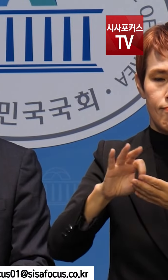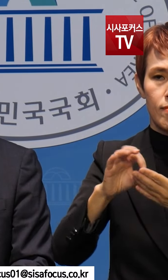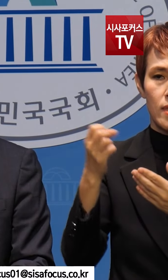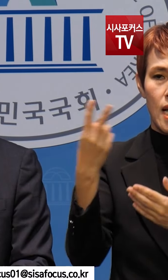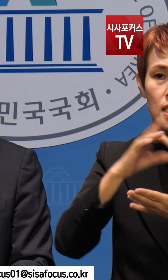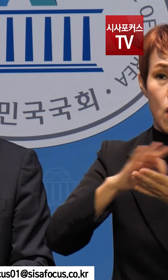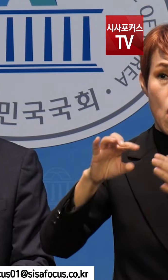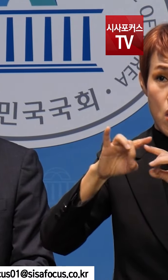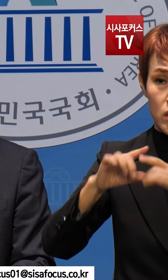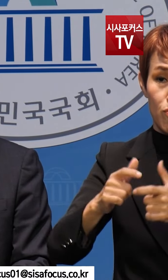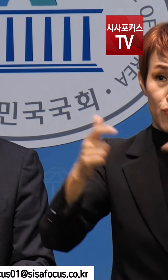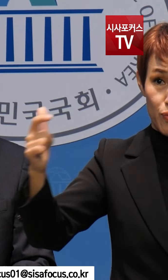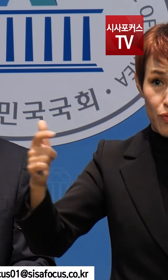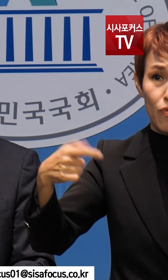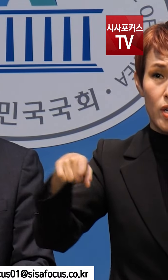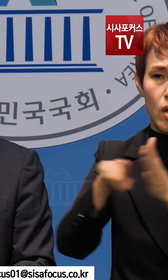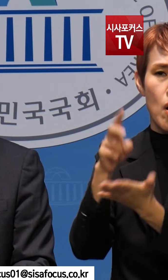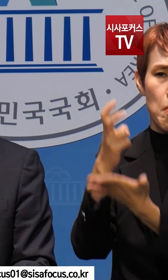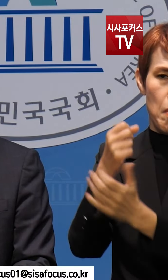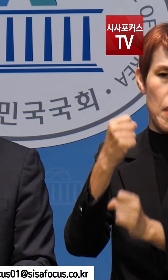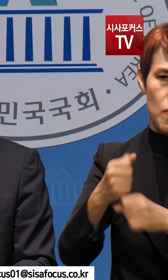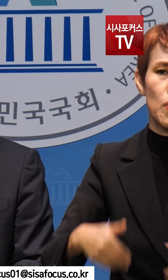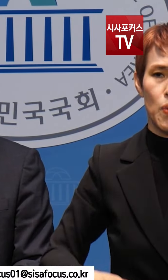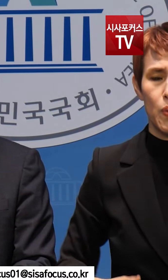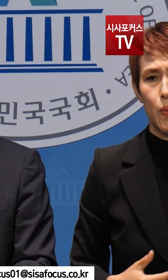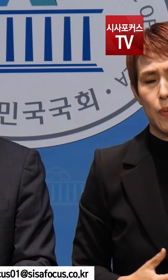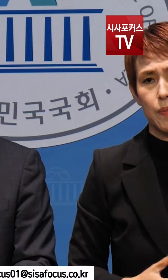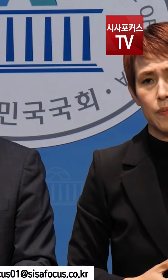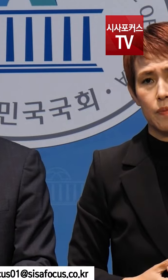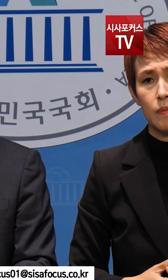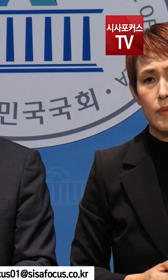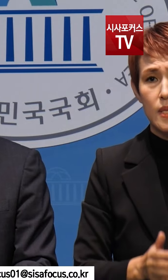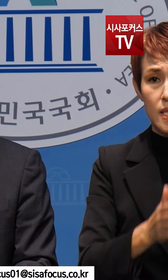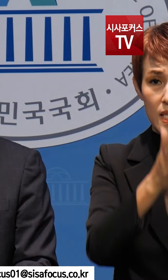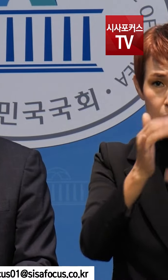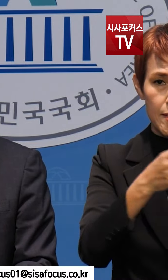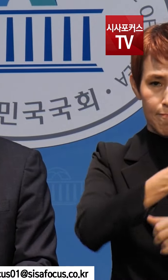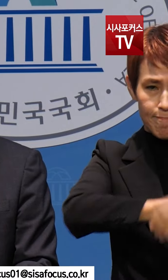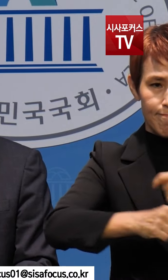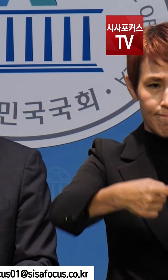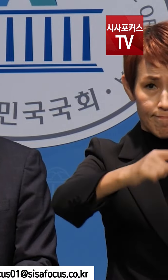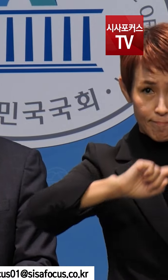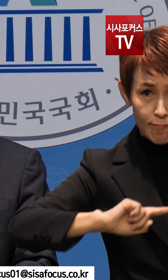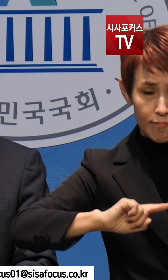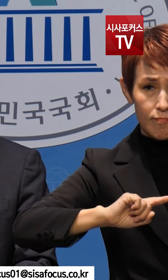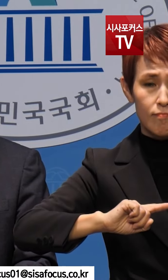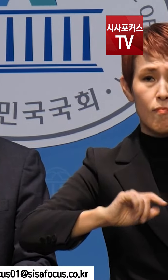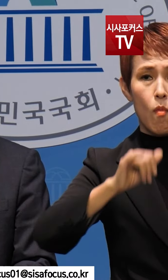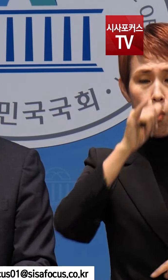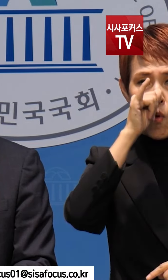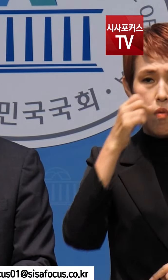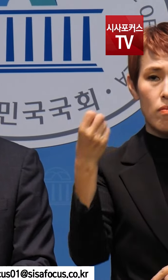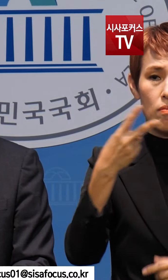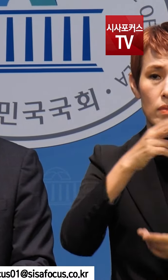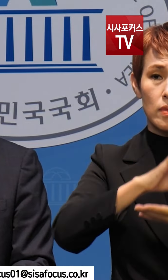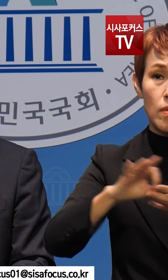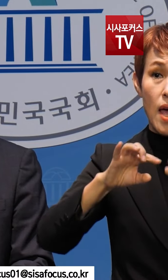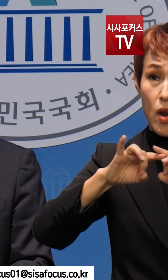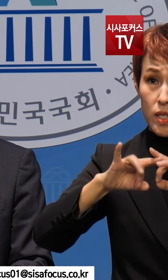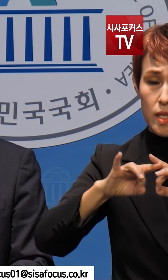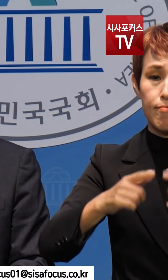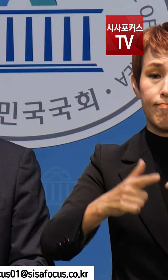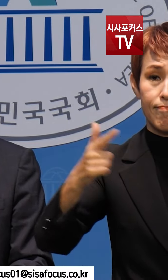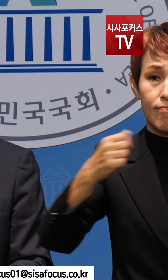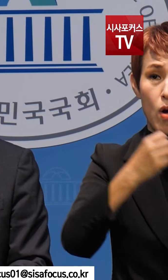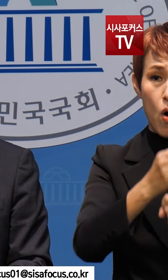목포와 확대를 법제화해야 합니다 시민 지도와 참여로 성장한 재생에너지 생산과 이용을